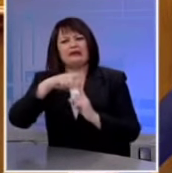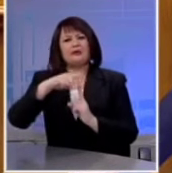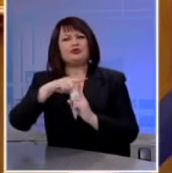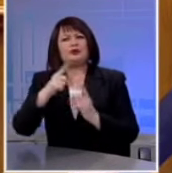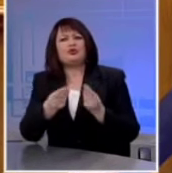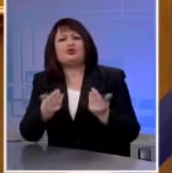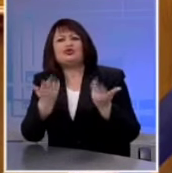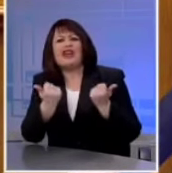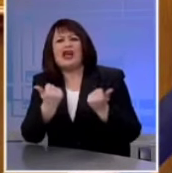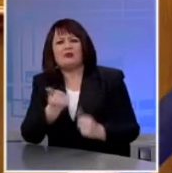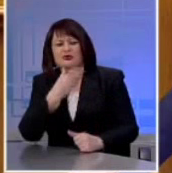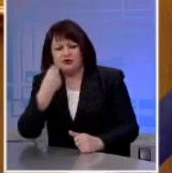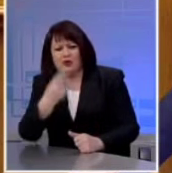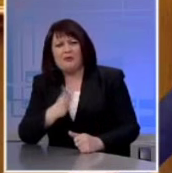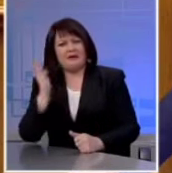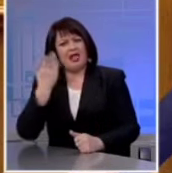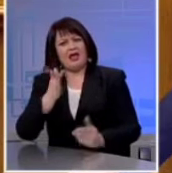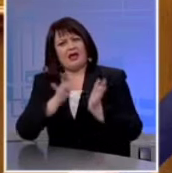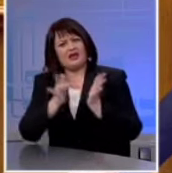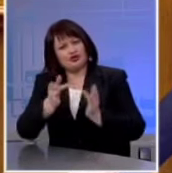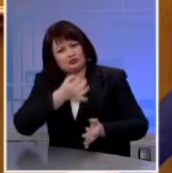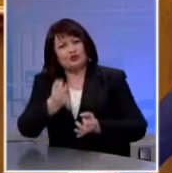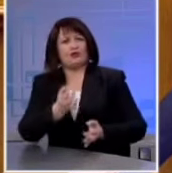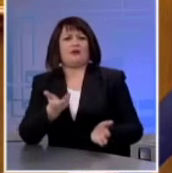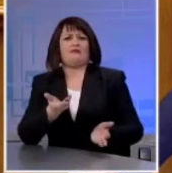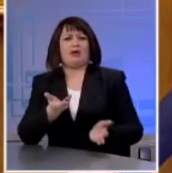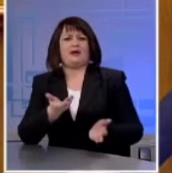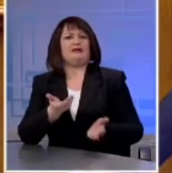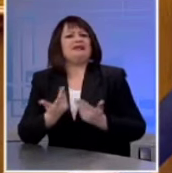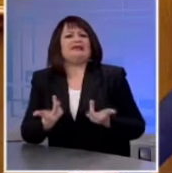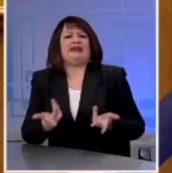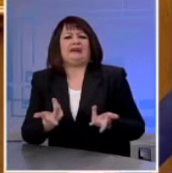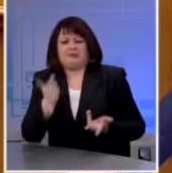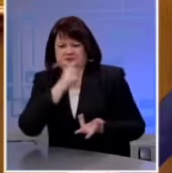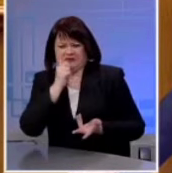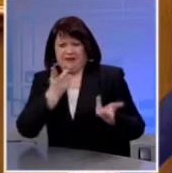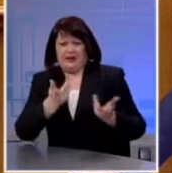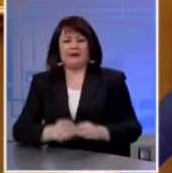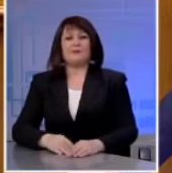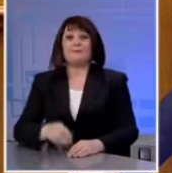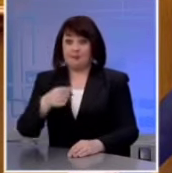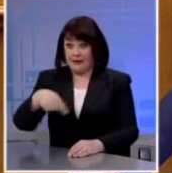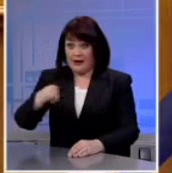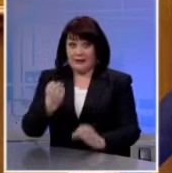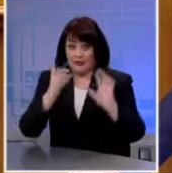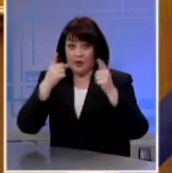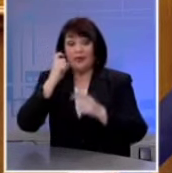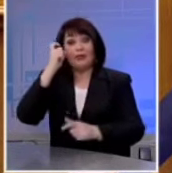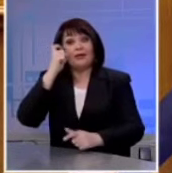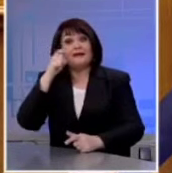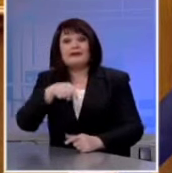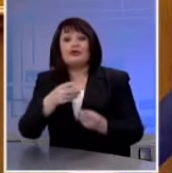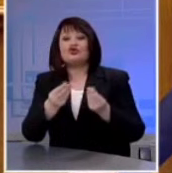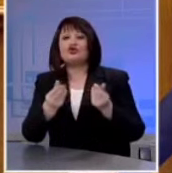Γιατί μέσα στη βιασύνη και την αλαζονία σας δεν σκεφτήκατε καν ότι με αυτόν τον